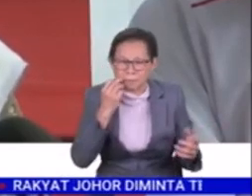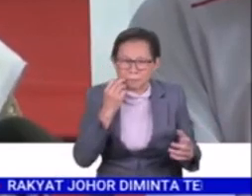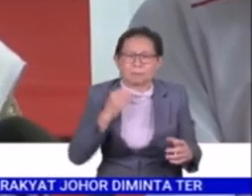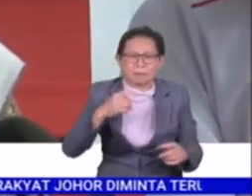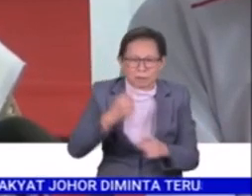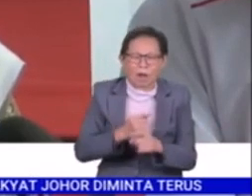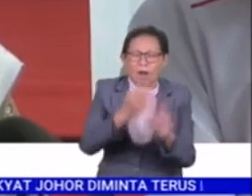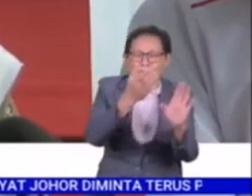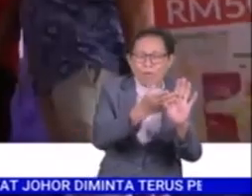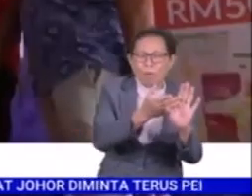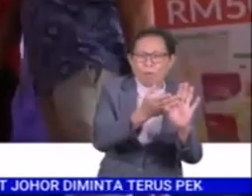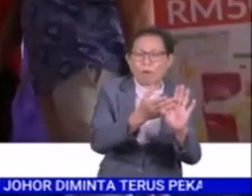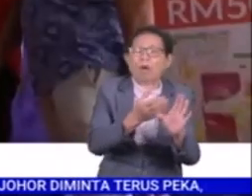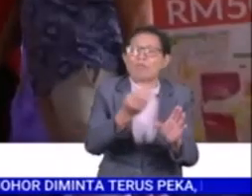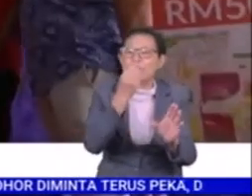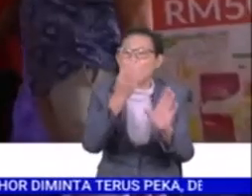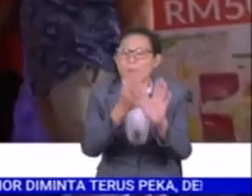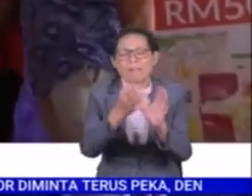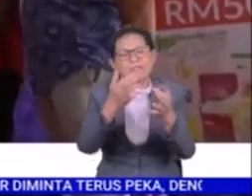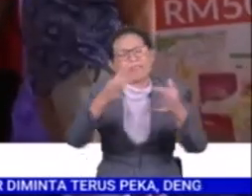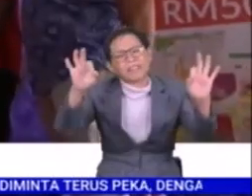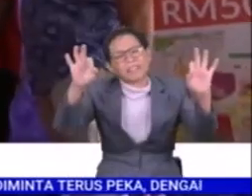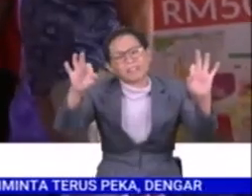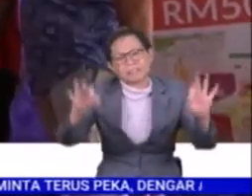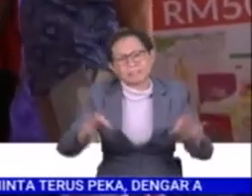Yes, food bank ini percuma.